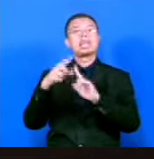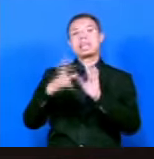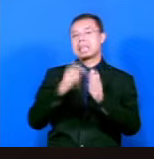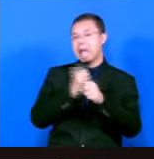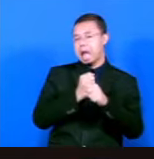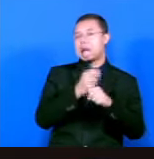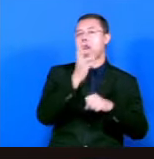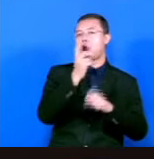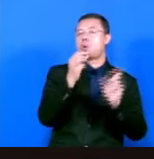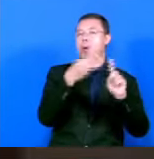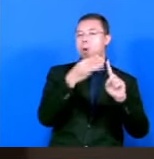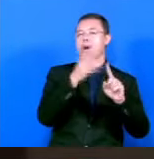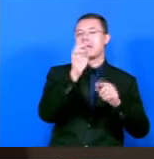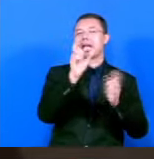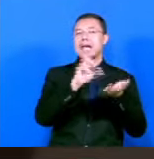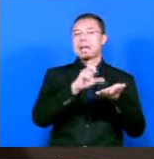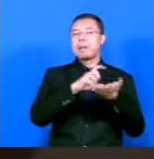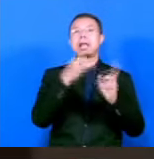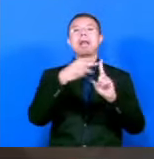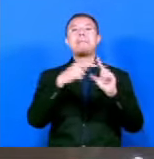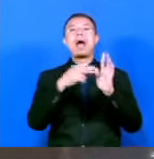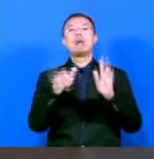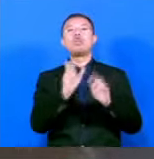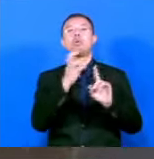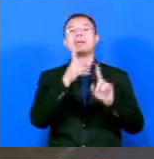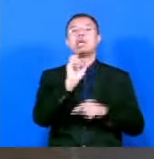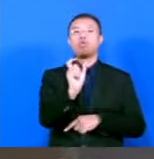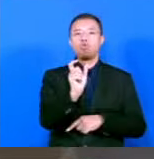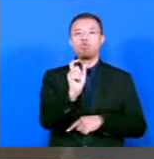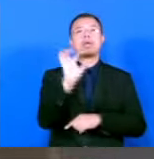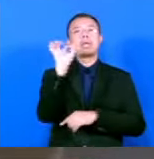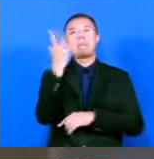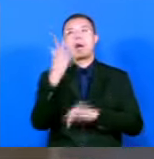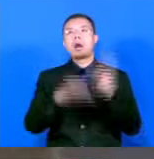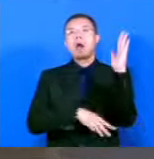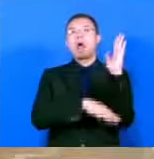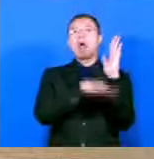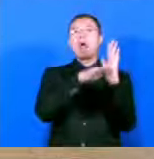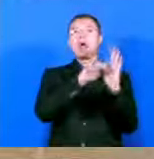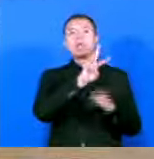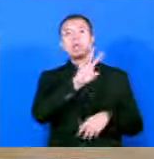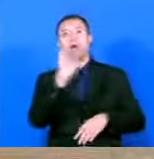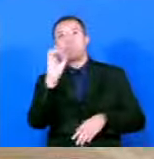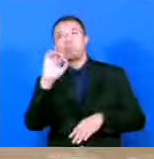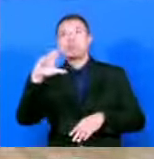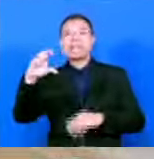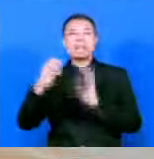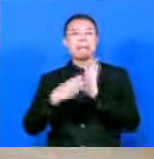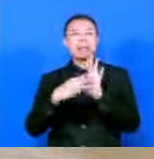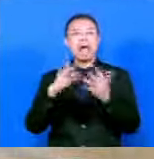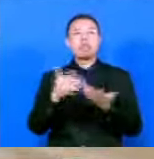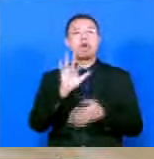Desa Rowoboni, Kecamatan Banyu Biru, Kabupaten Semarang mencapai 30 hingga 50 cm.